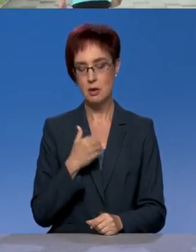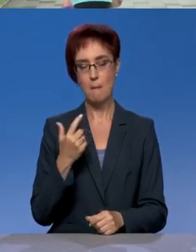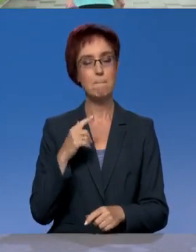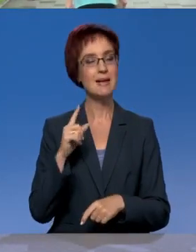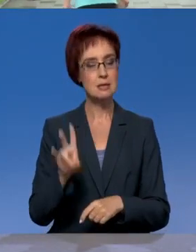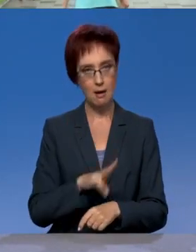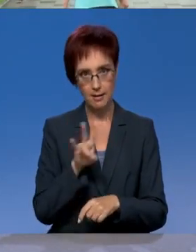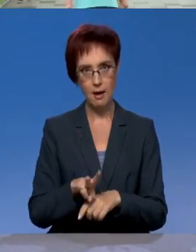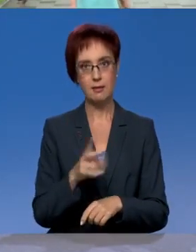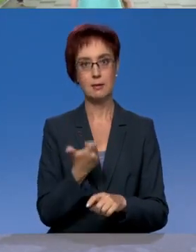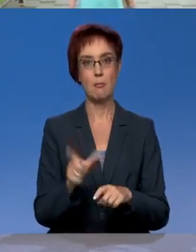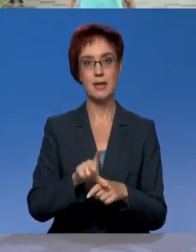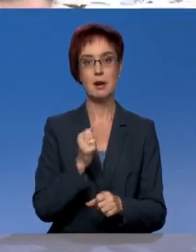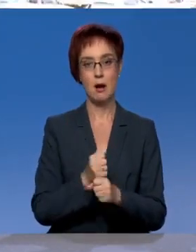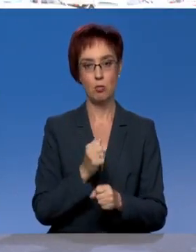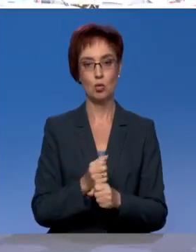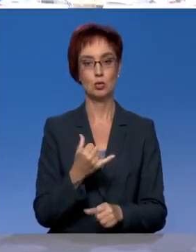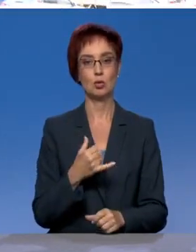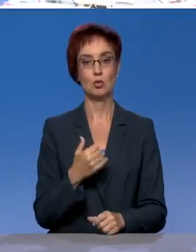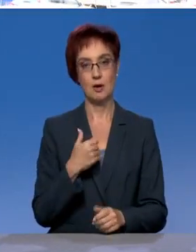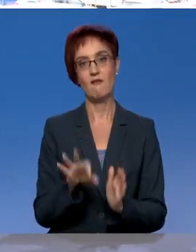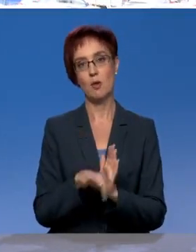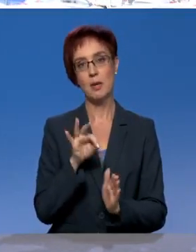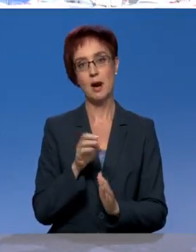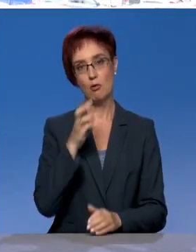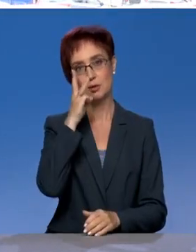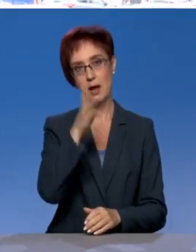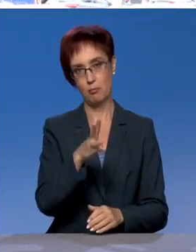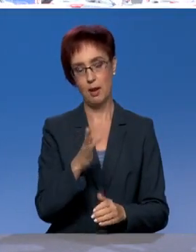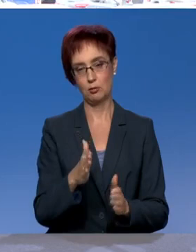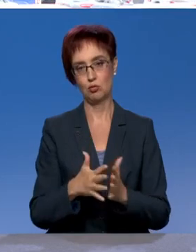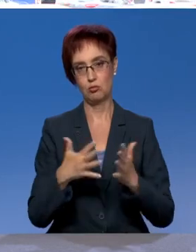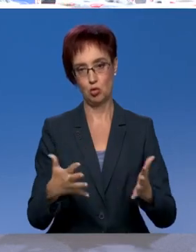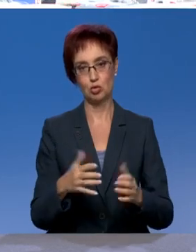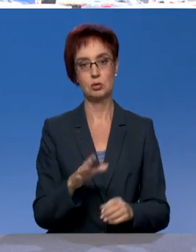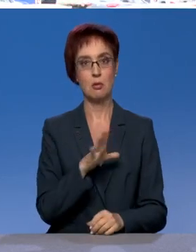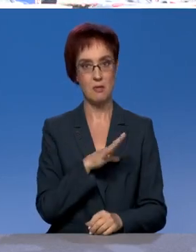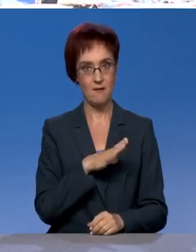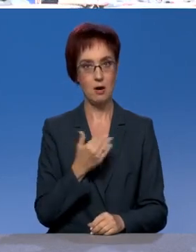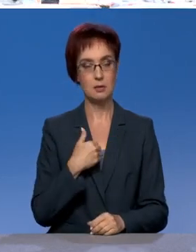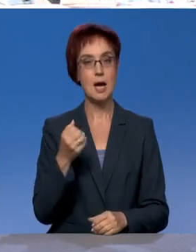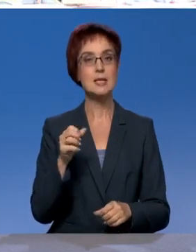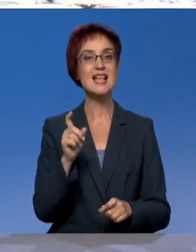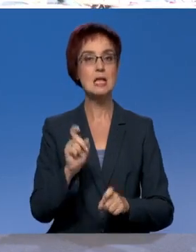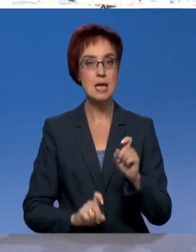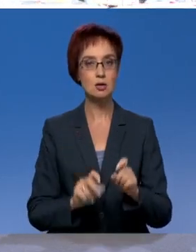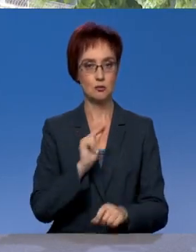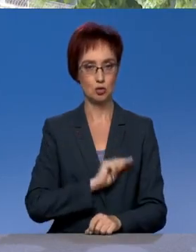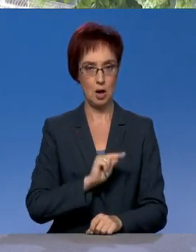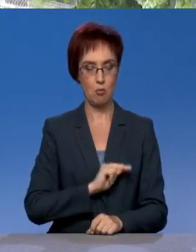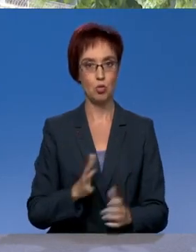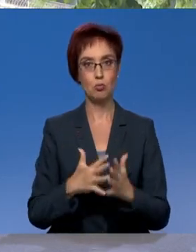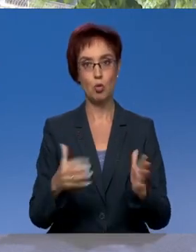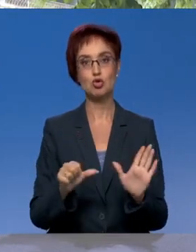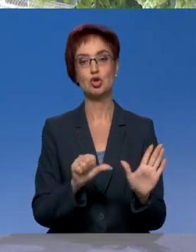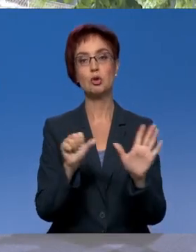поэтому я выбираю просто большую зарплату. Бывает такое, что я задерживаюсь на работе больше, чем 6 часов. Иногда